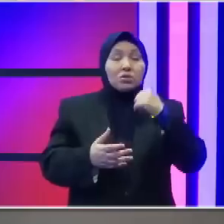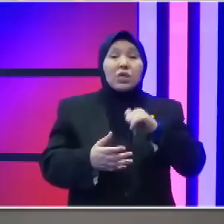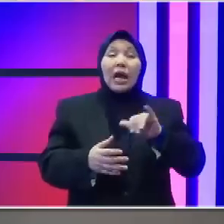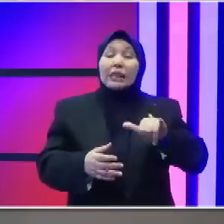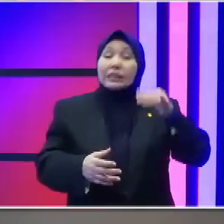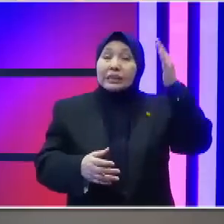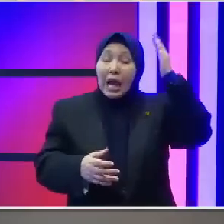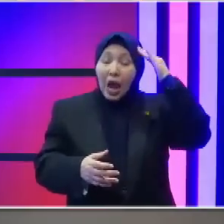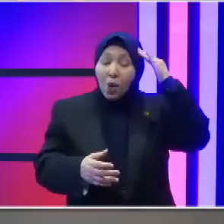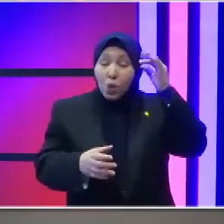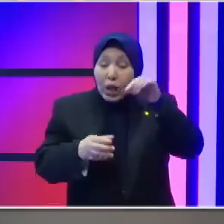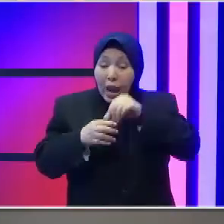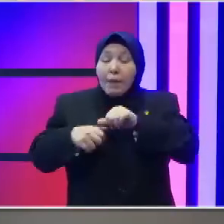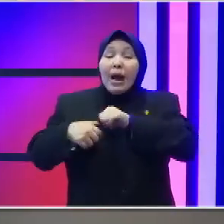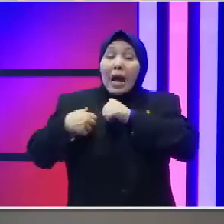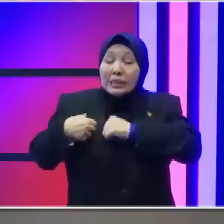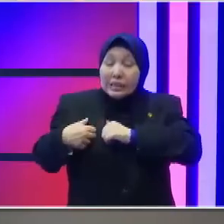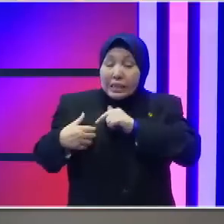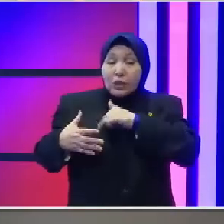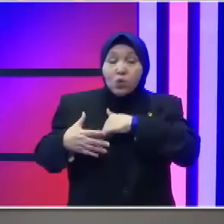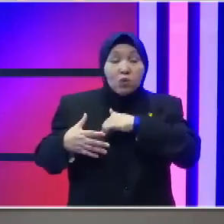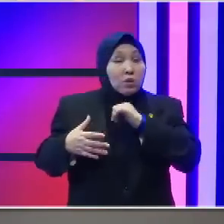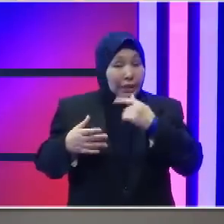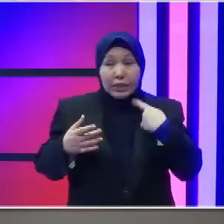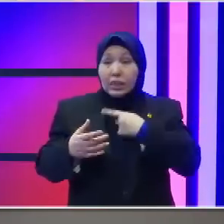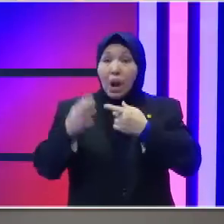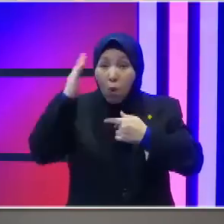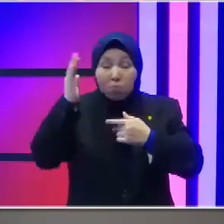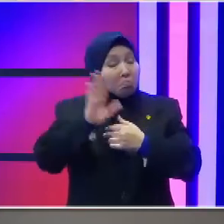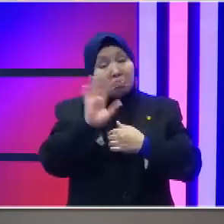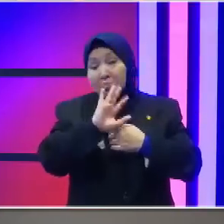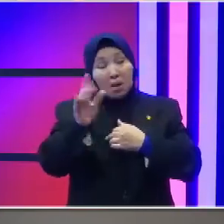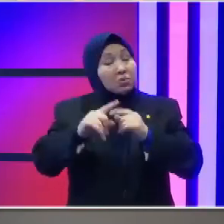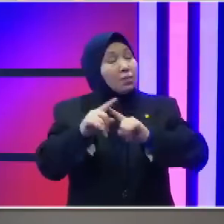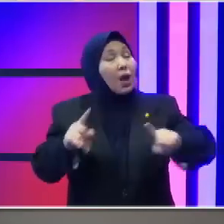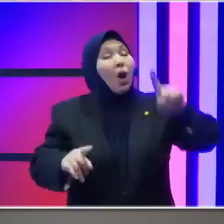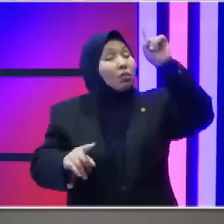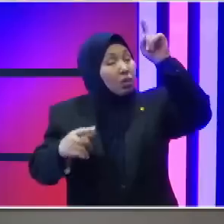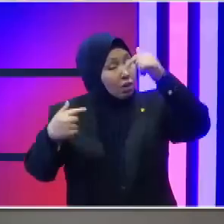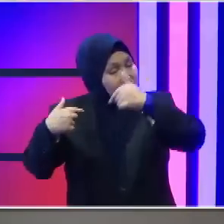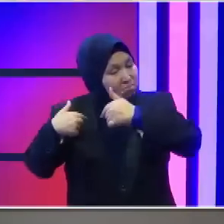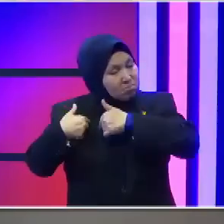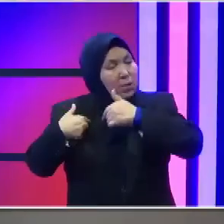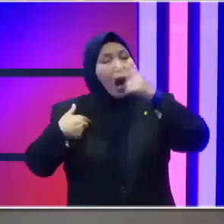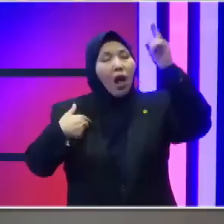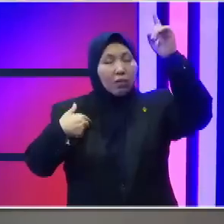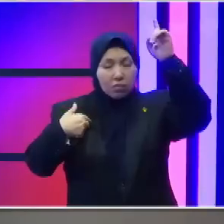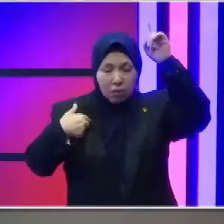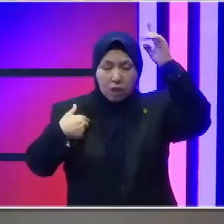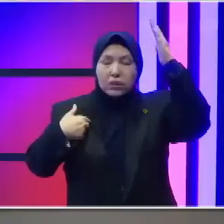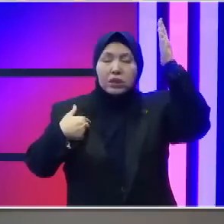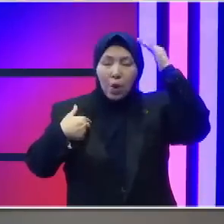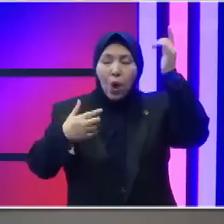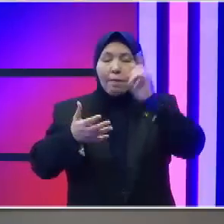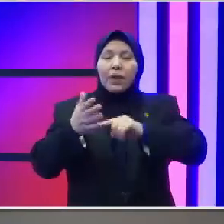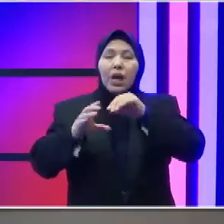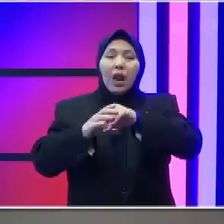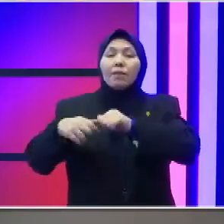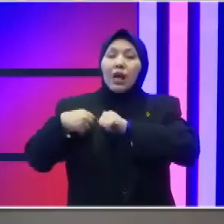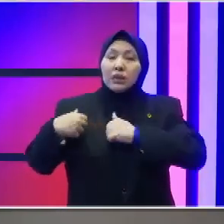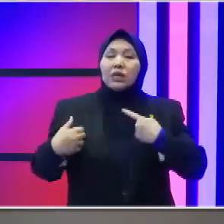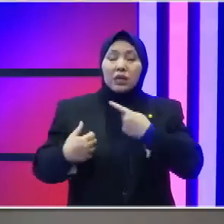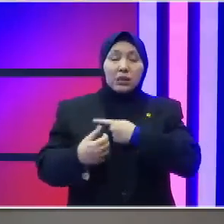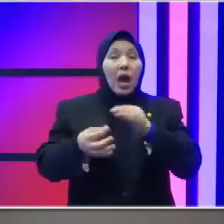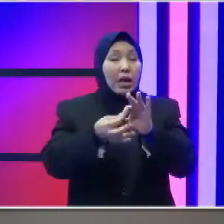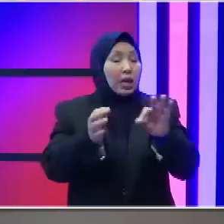tahu kelumit dalam hati seseorang itu bukan kita, tetapi Allah Subhanahu wa taala. Allahu la ilaha illahu pada